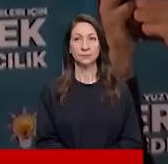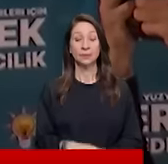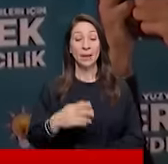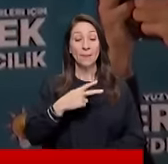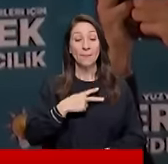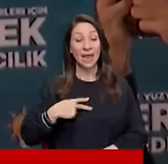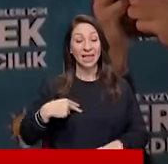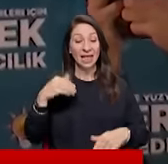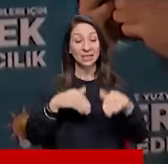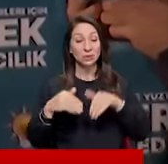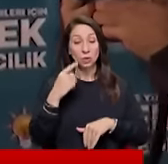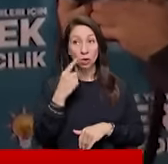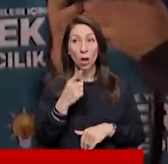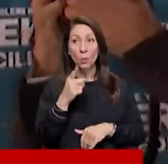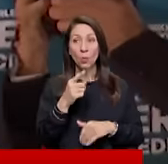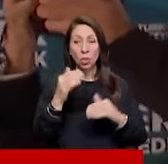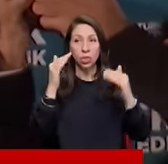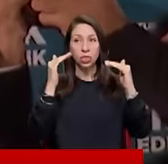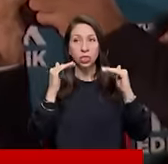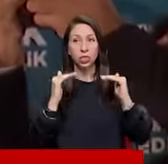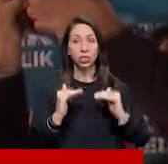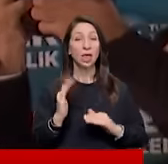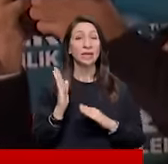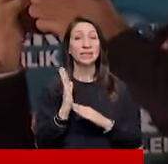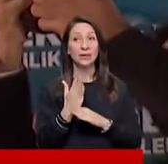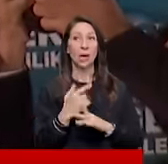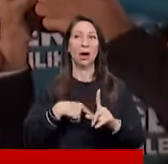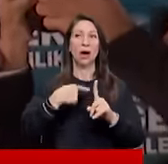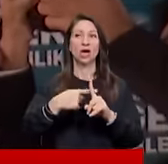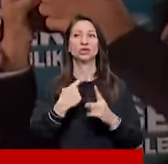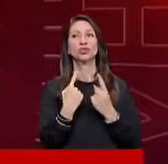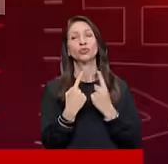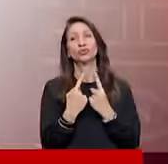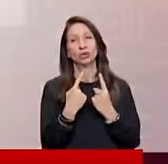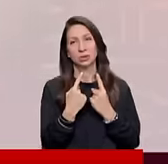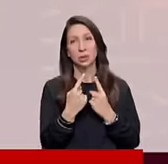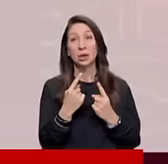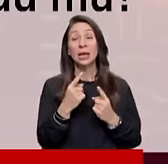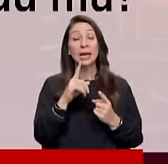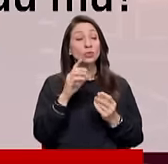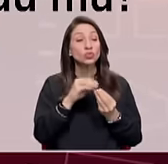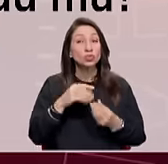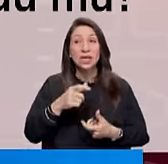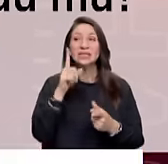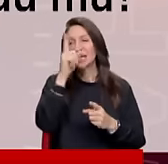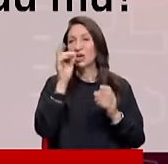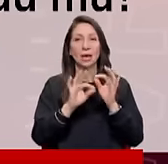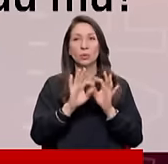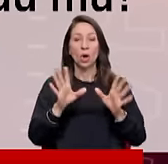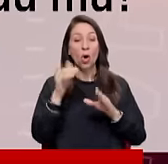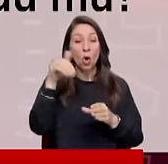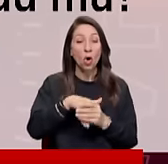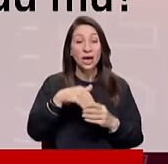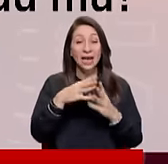Yerel bazda yaşanan bu gerilemenin sebeplerini ayrıca masaya yatıracağız. Günah keçisi sadece ekonomi değil, oy